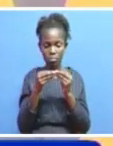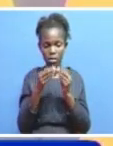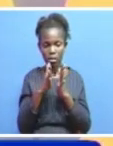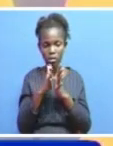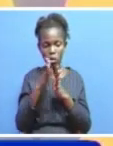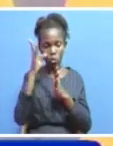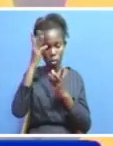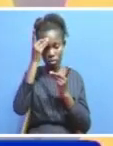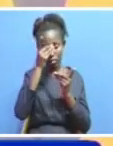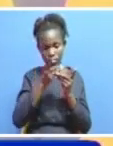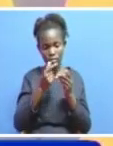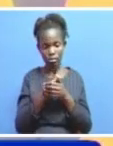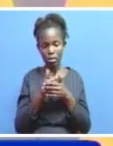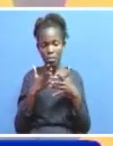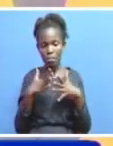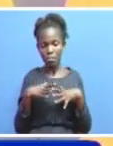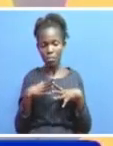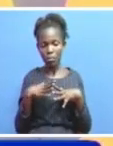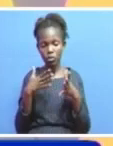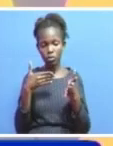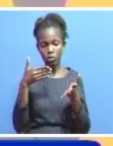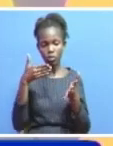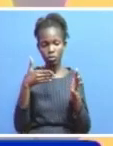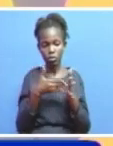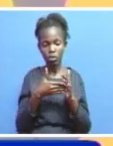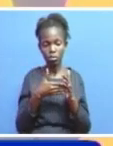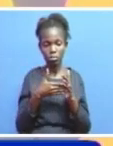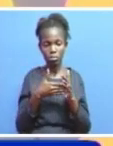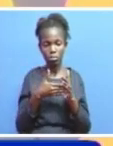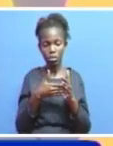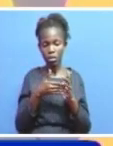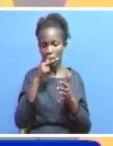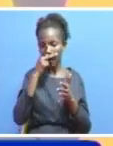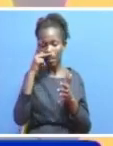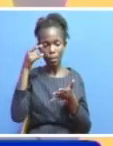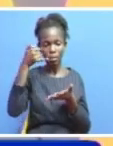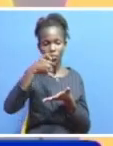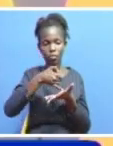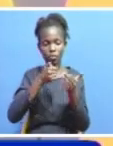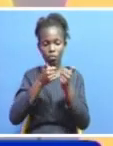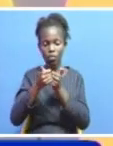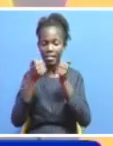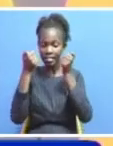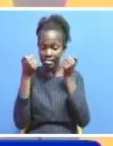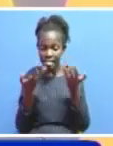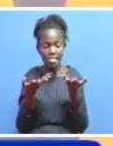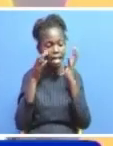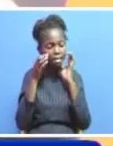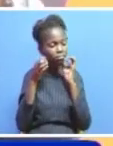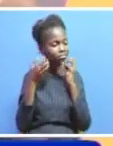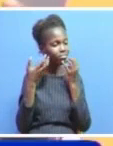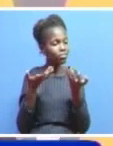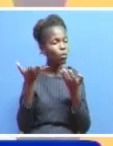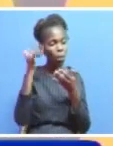waamuzi. Na ando mege kulikia party leader wito wa kiyama kia waipa. Kaone, utepalawe. Ni kwa sakuwe, yazuma